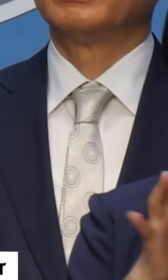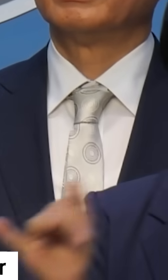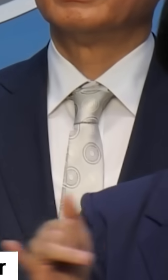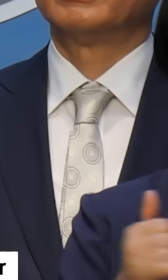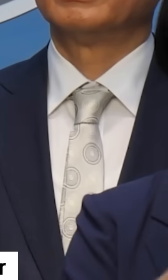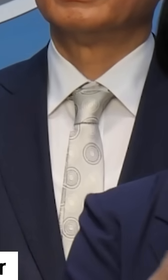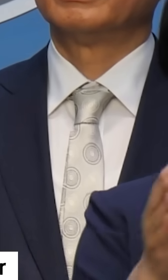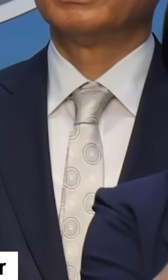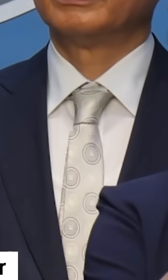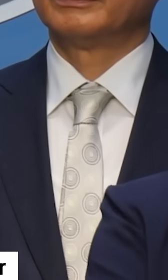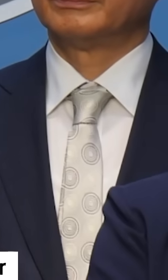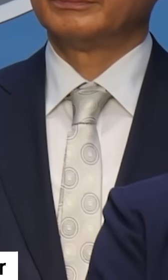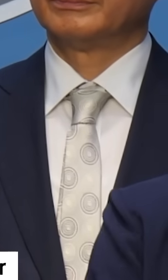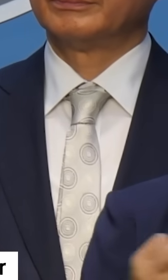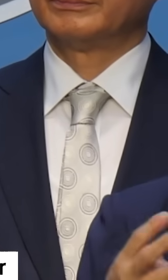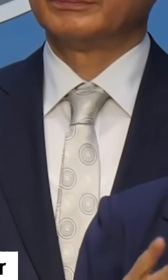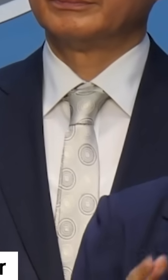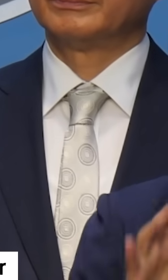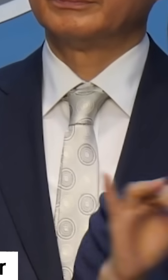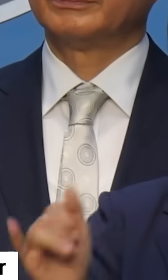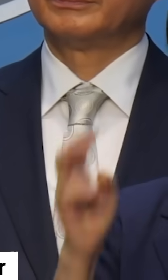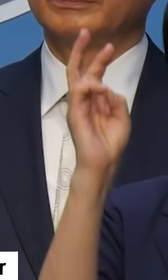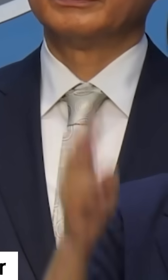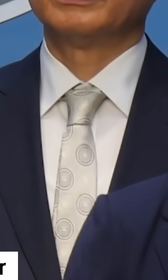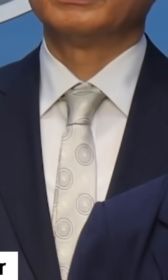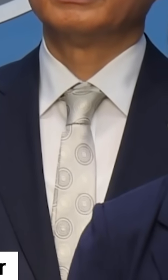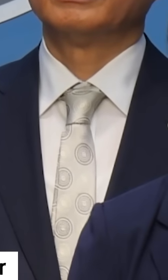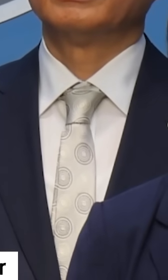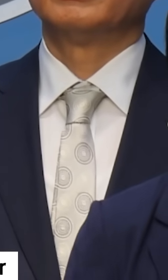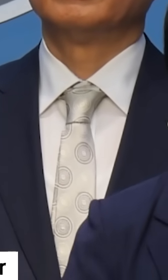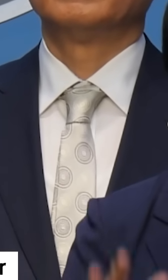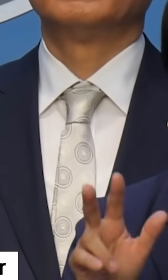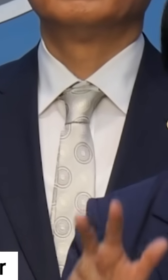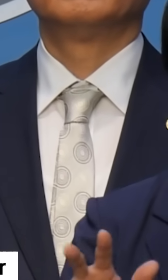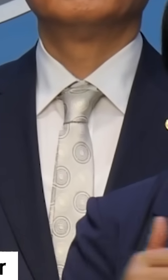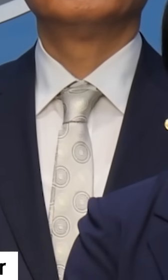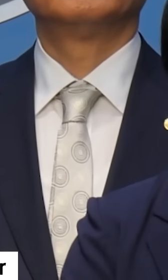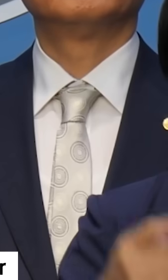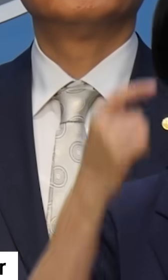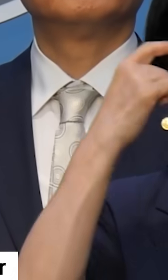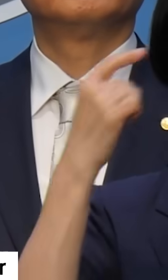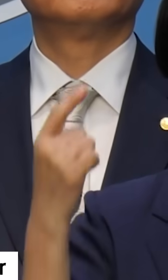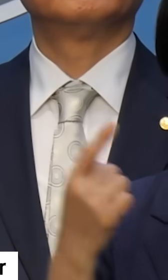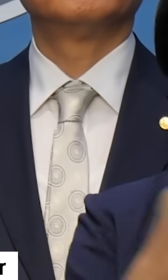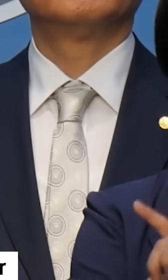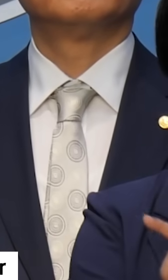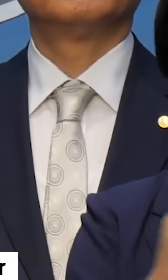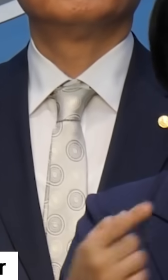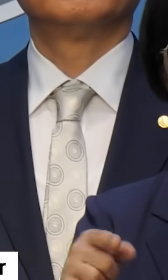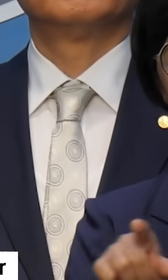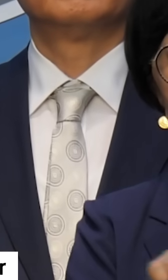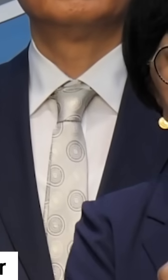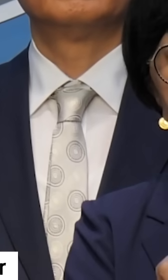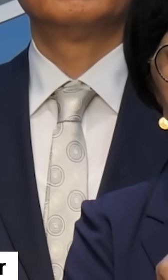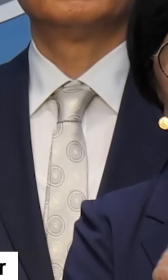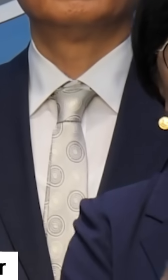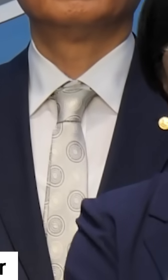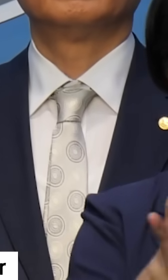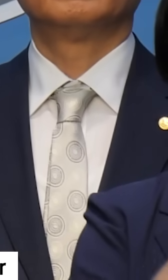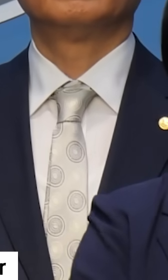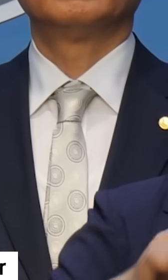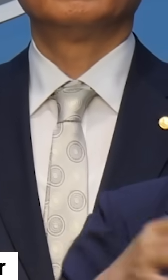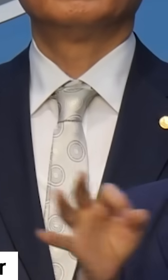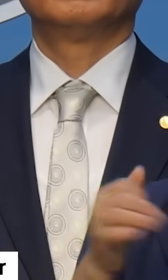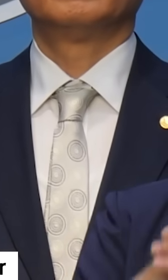자영업자, 어업인들이고 또 국민들일 것입니다. 이제는 생각을 전환하고 함께 소상공인,